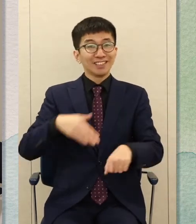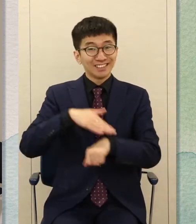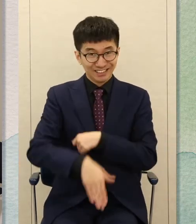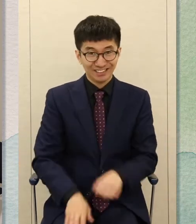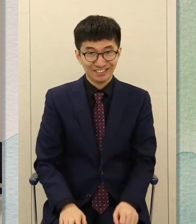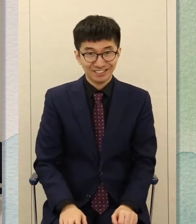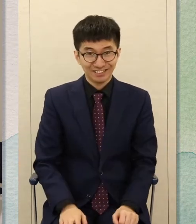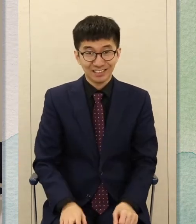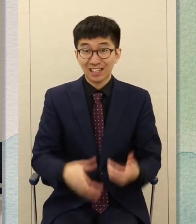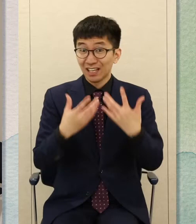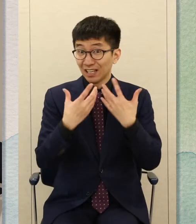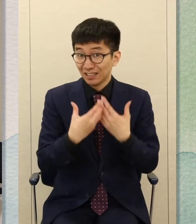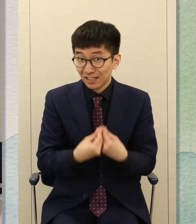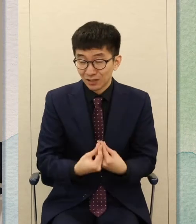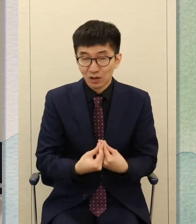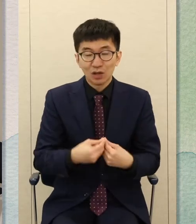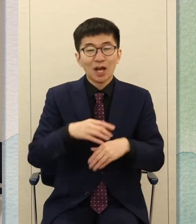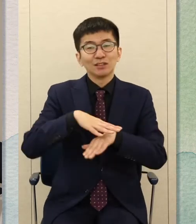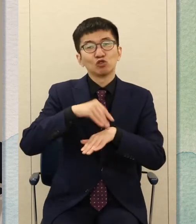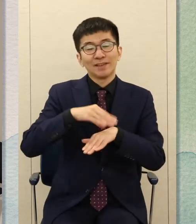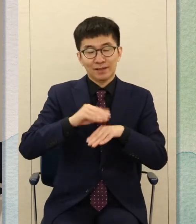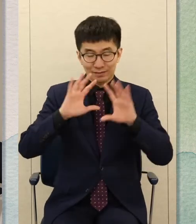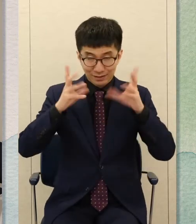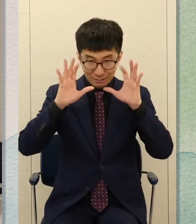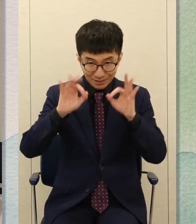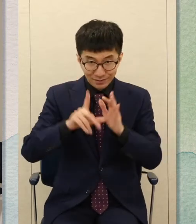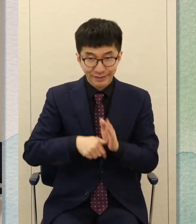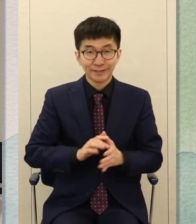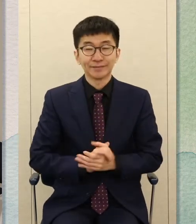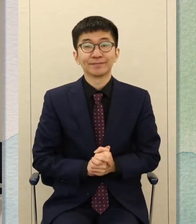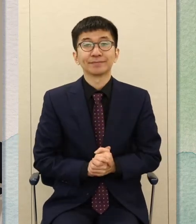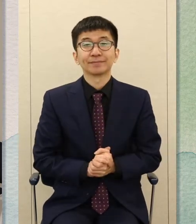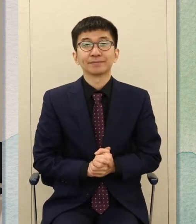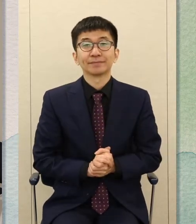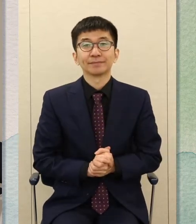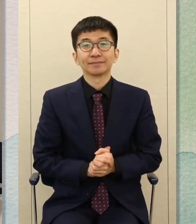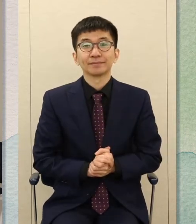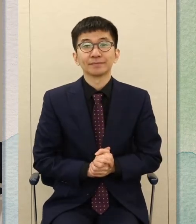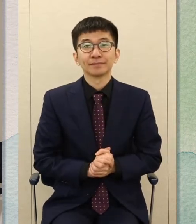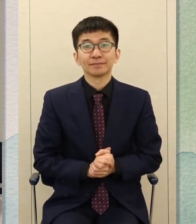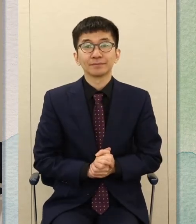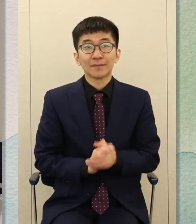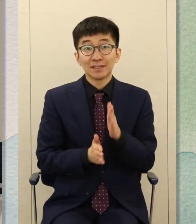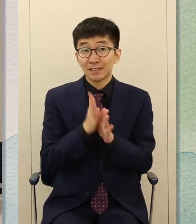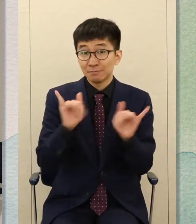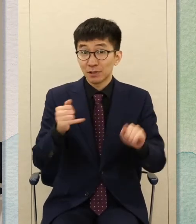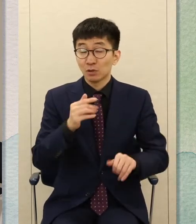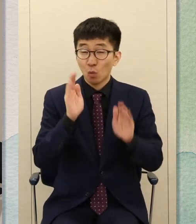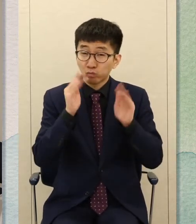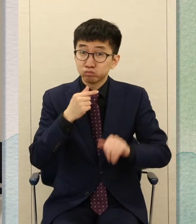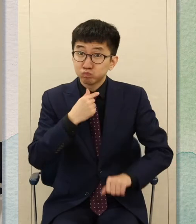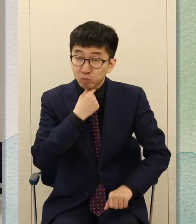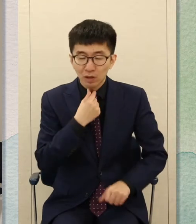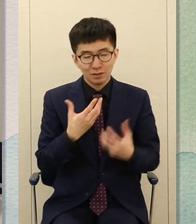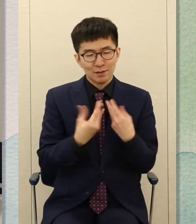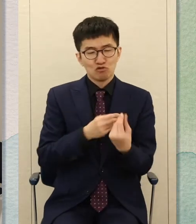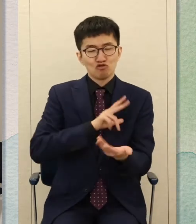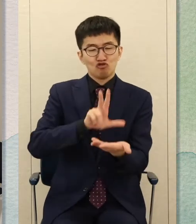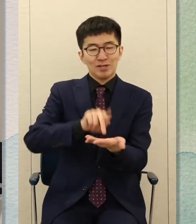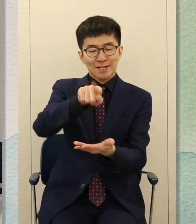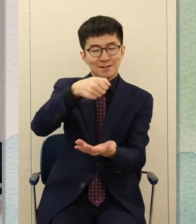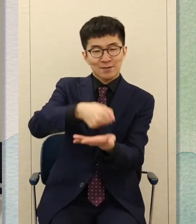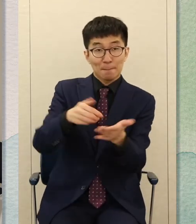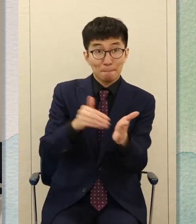제가 스웨덴 갔다 왔는데 스웨덴은 어떻게 하냐? 스웨덴은 시민들이 공부하고 싶다, 특정 주제에 대해서 공부하고